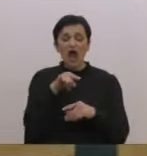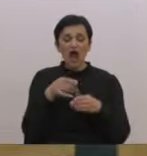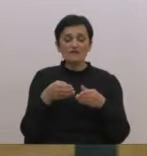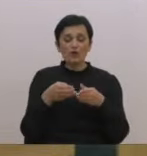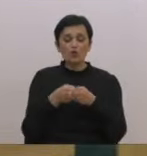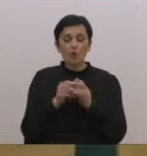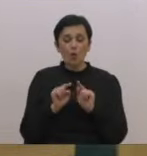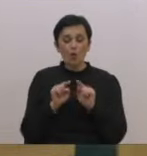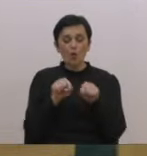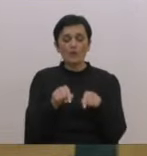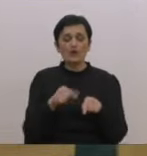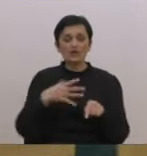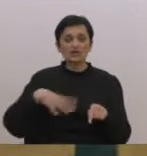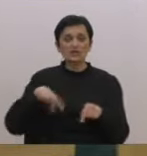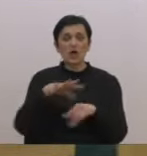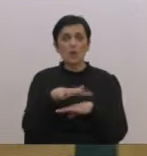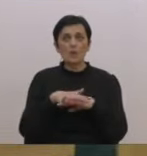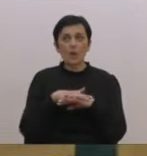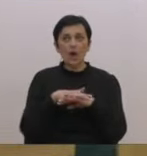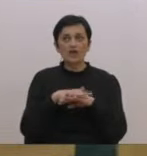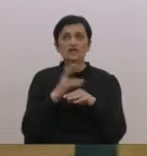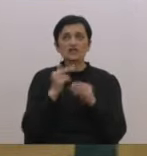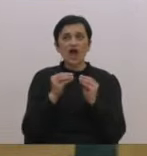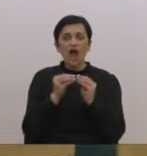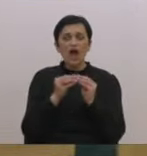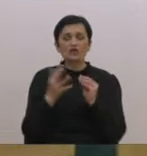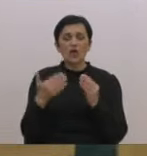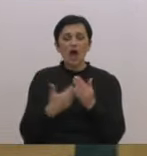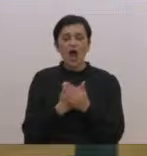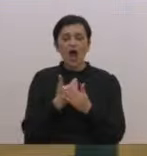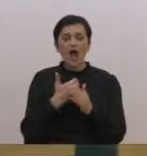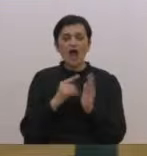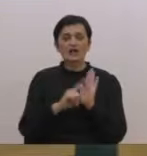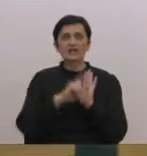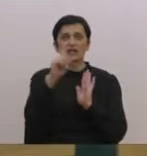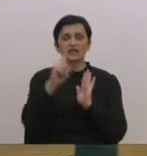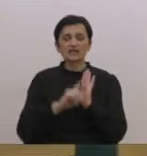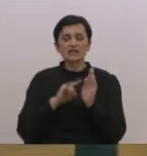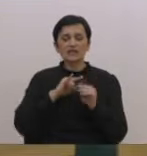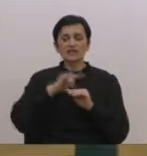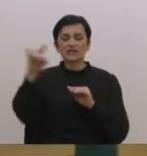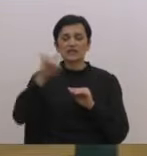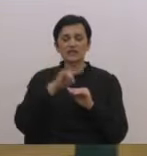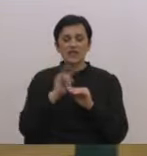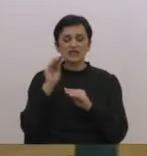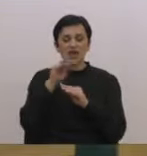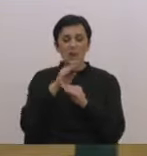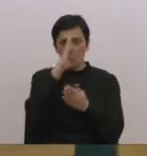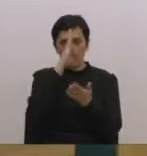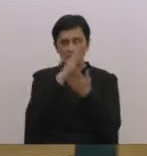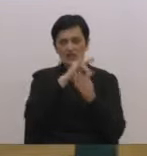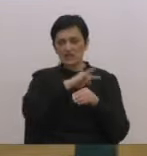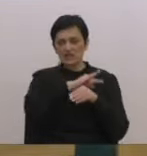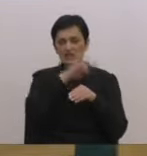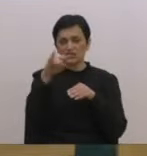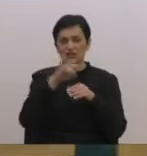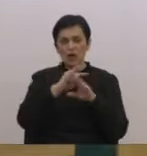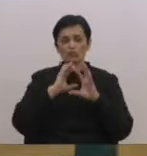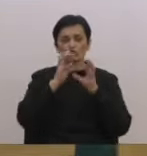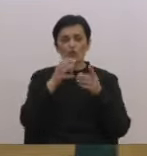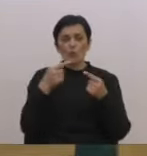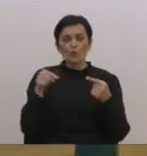შემოსული საქართველოს ბაზარზე და ათეულობით ახალი რეისი არის დამატებული პირდაპირი ფრენების სახით სოფლიოს